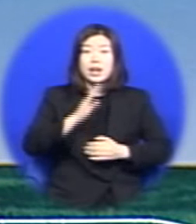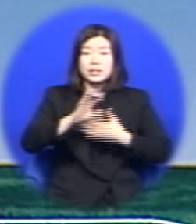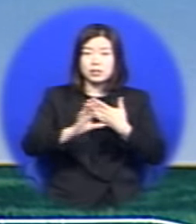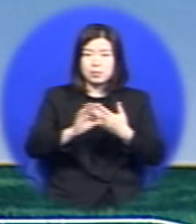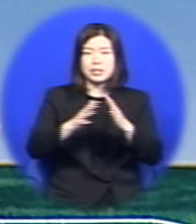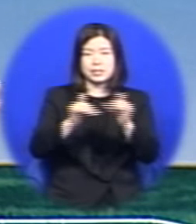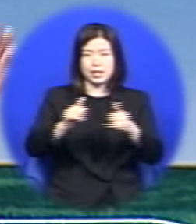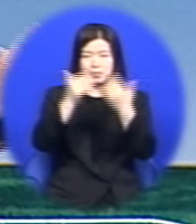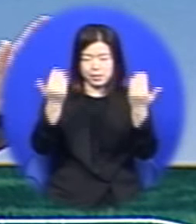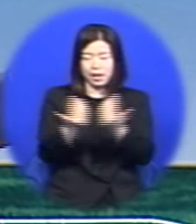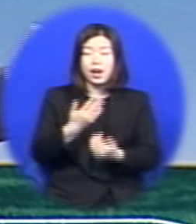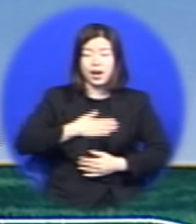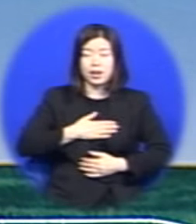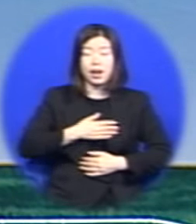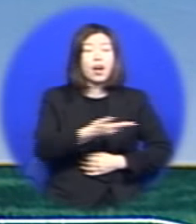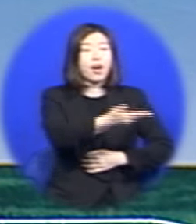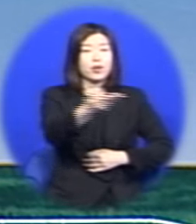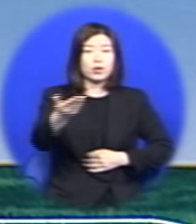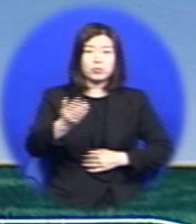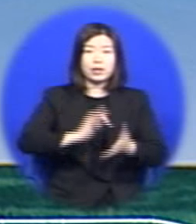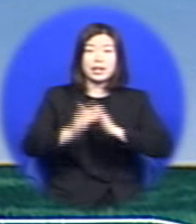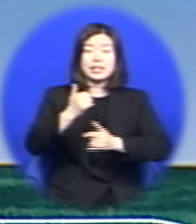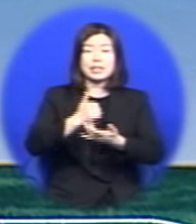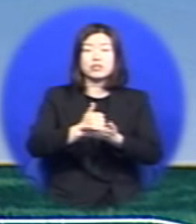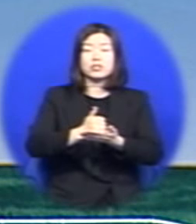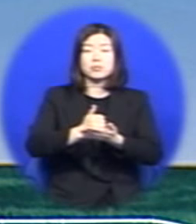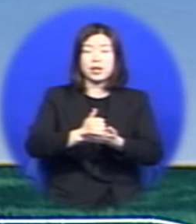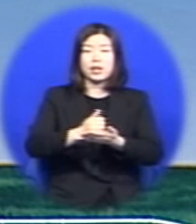압니다. 여러분이 예수님의 옷을 입고 있다는